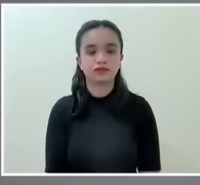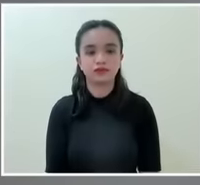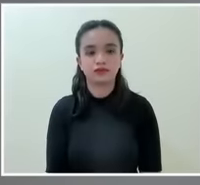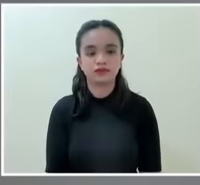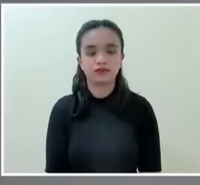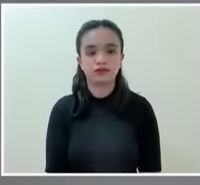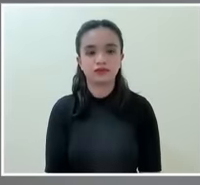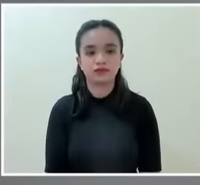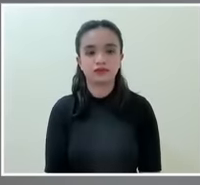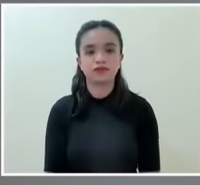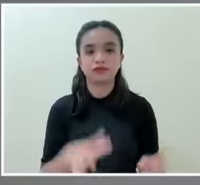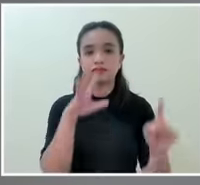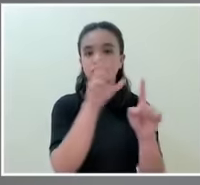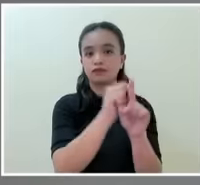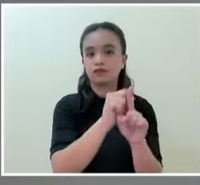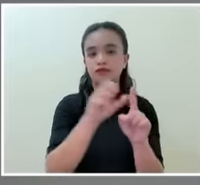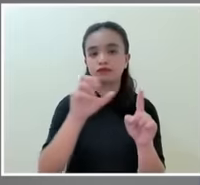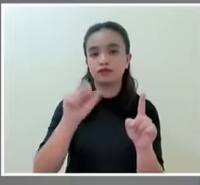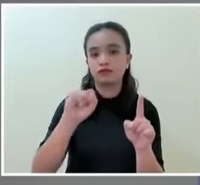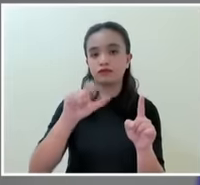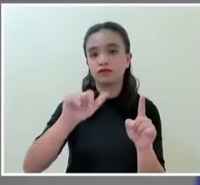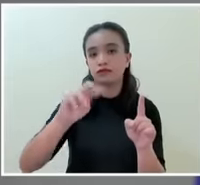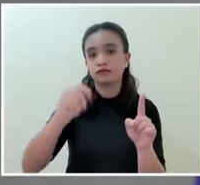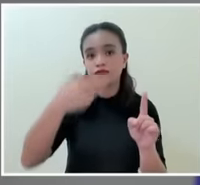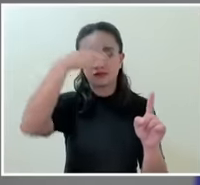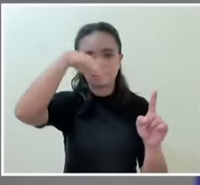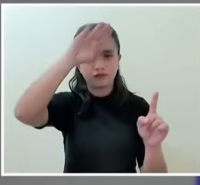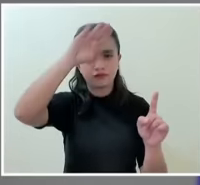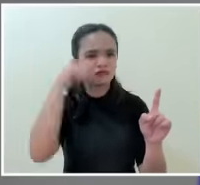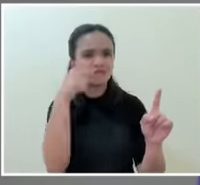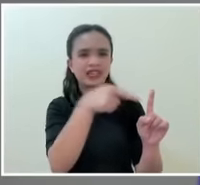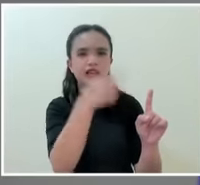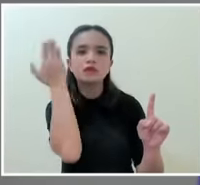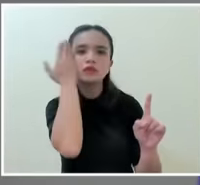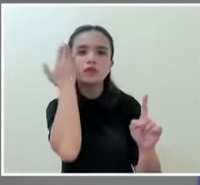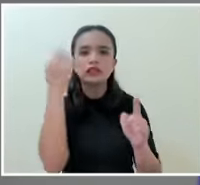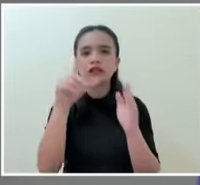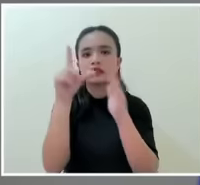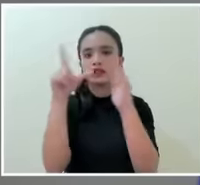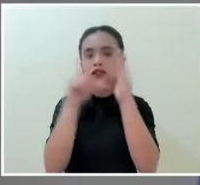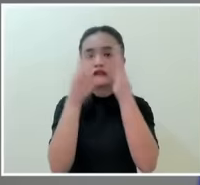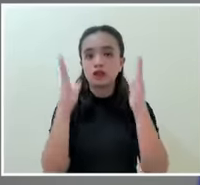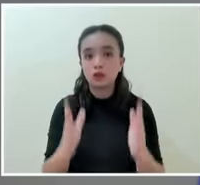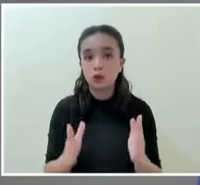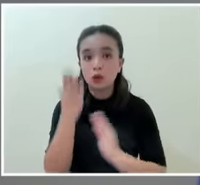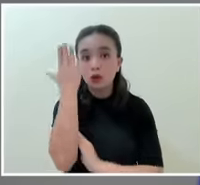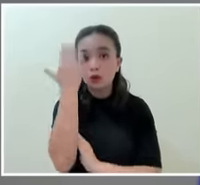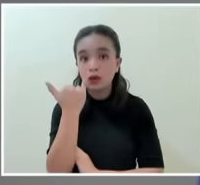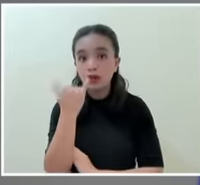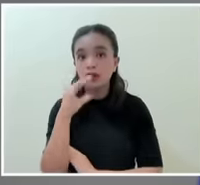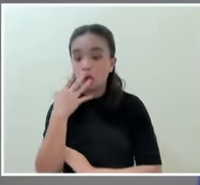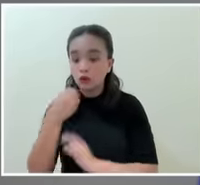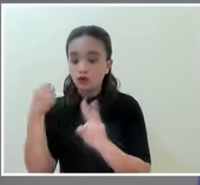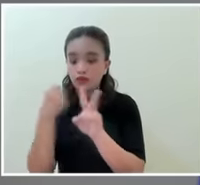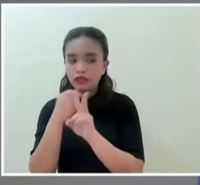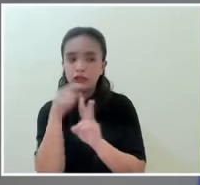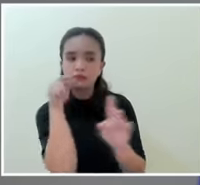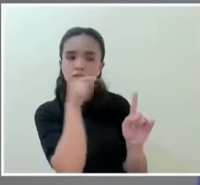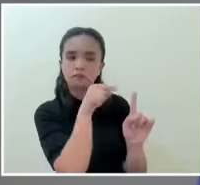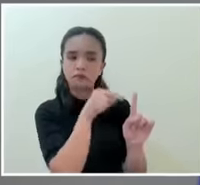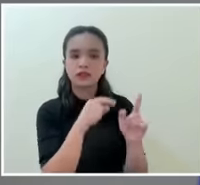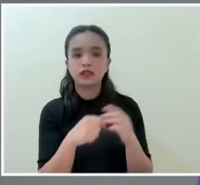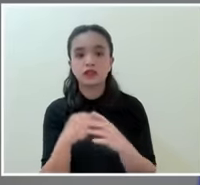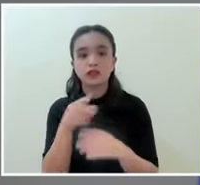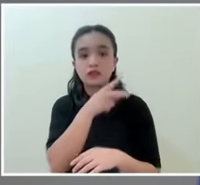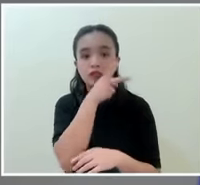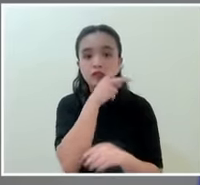Arestado sa Silang, Cavite, ang isang babaeng nagpanggap umanong abogado matapos ituro ng mga nabiktima nito. Nagbigay umano ang